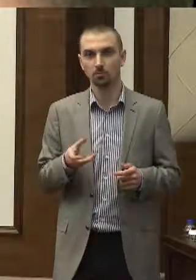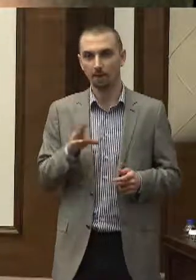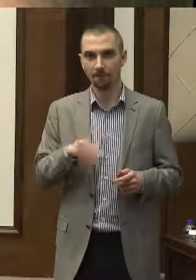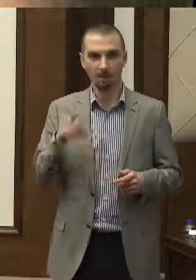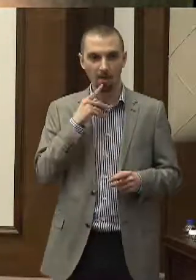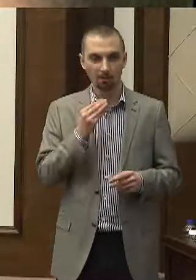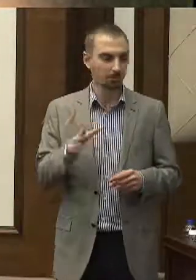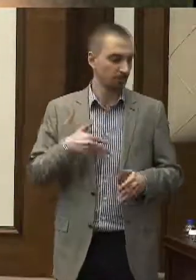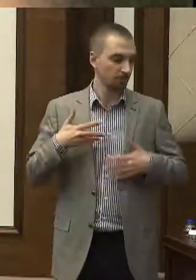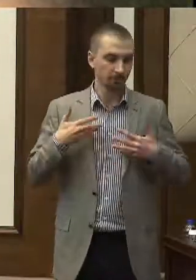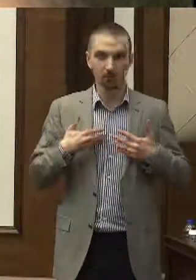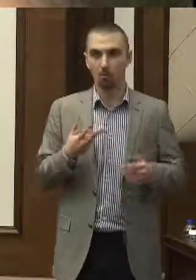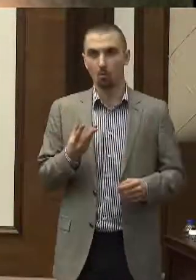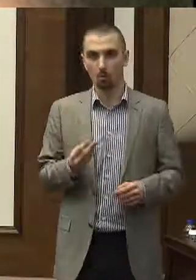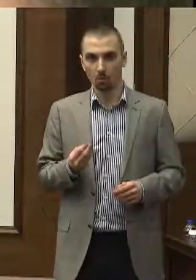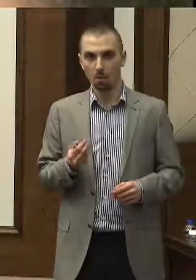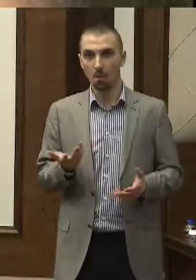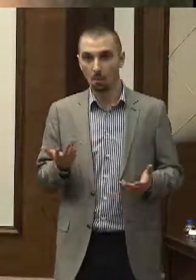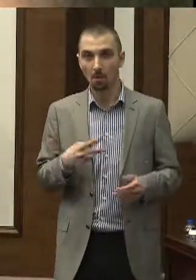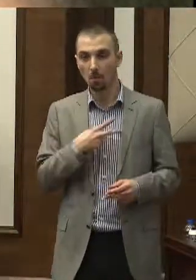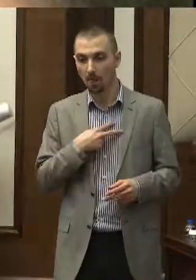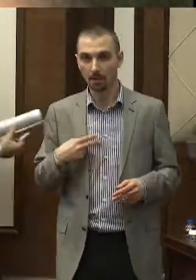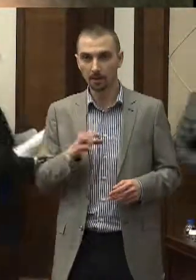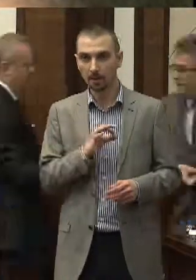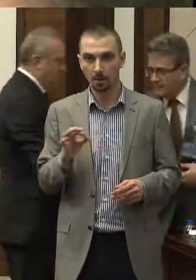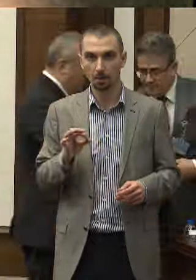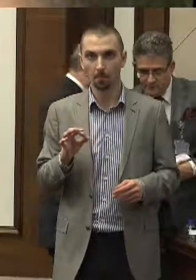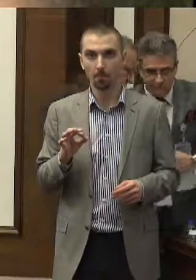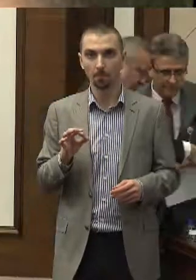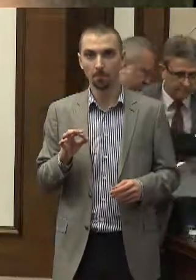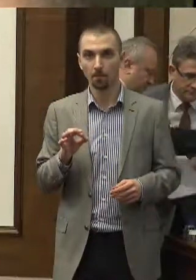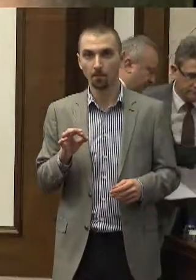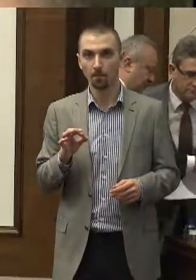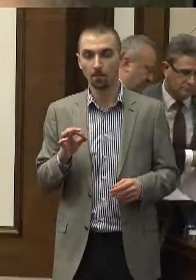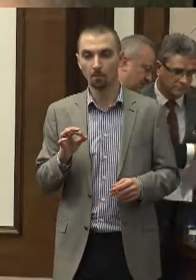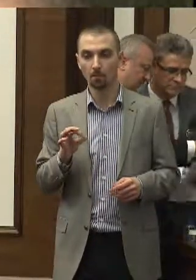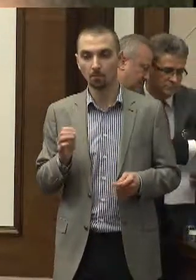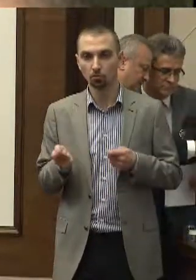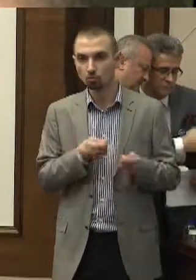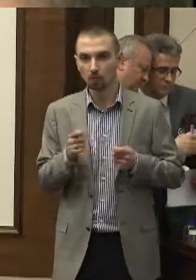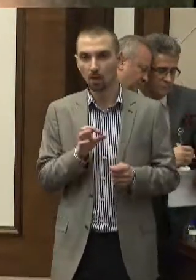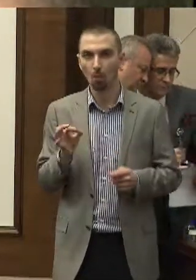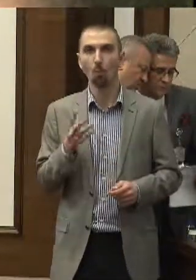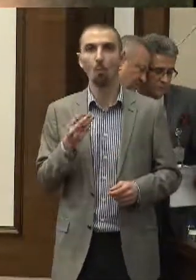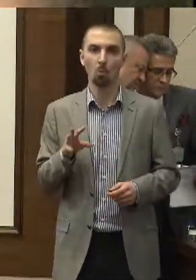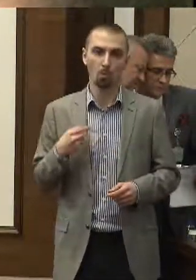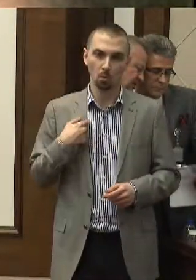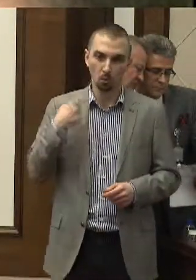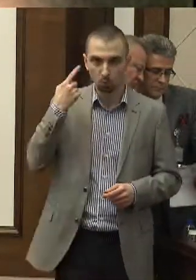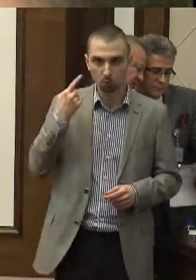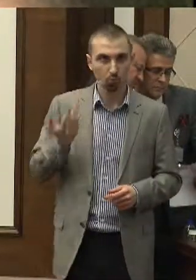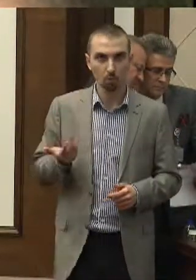sokmuştur. Ama maalesef ki belediyemiz beklentilere benim gördüğüm kadarıyla cevap veremediğini düşünüyorum.